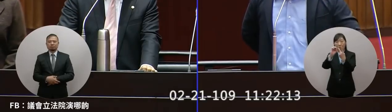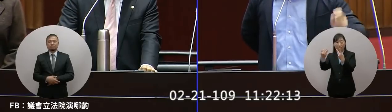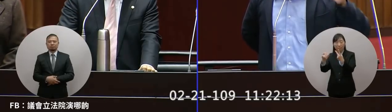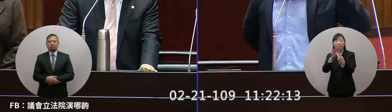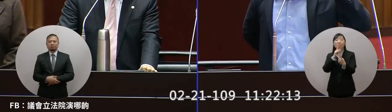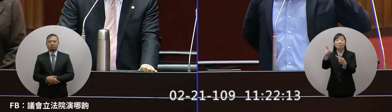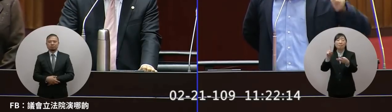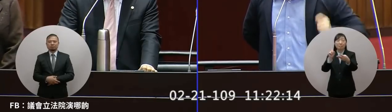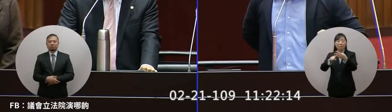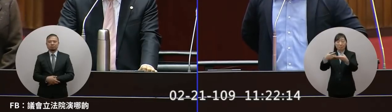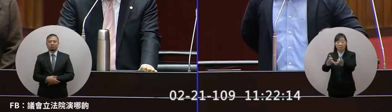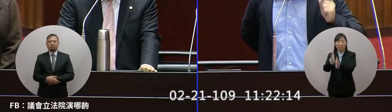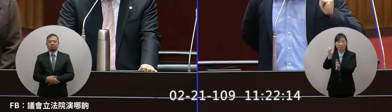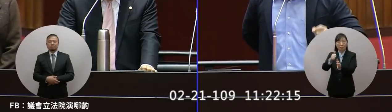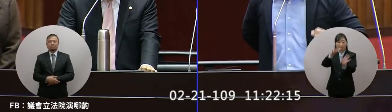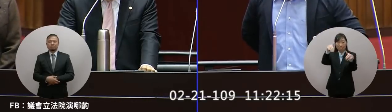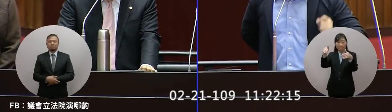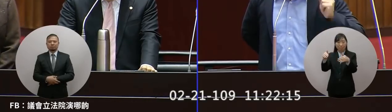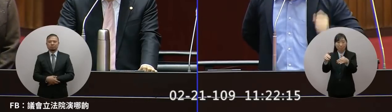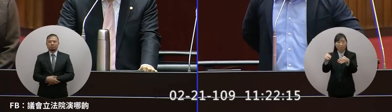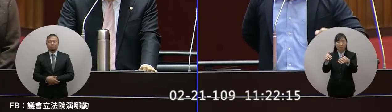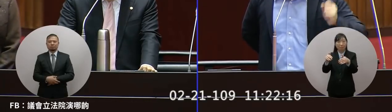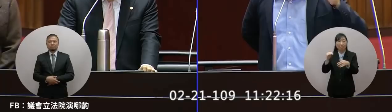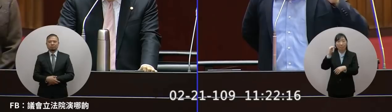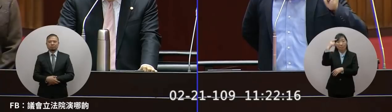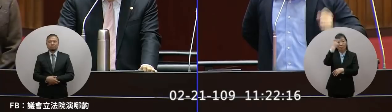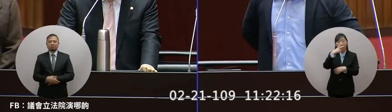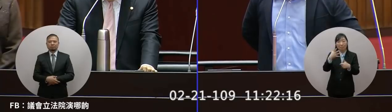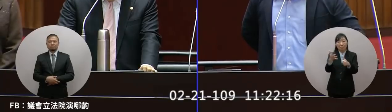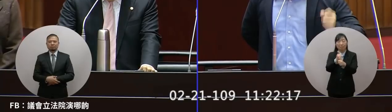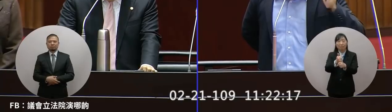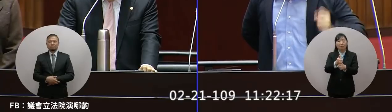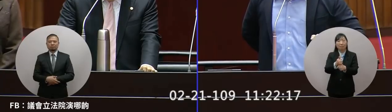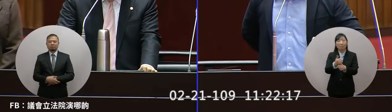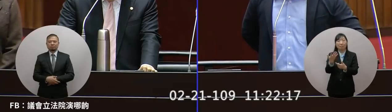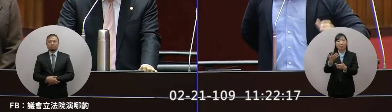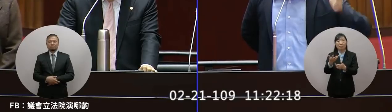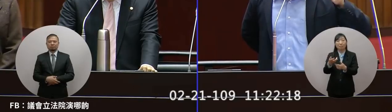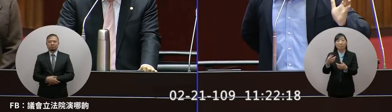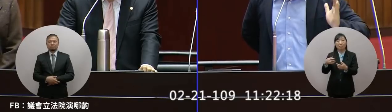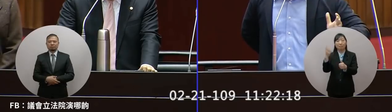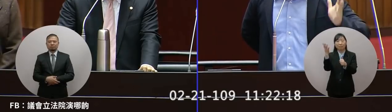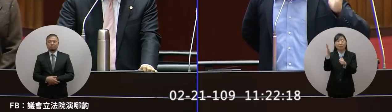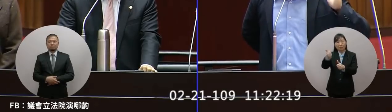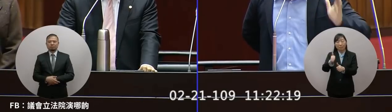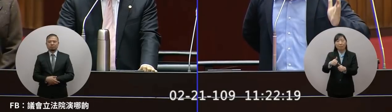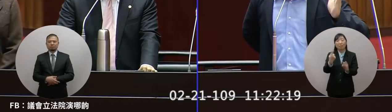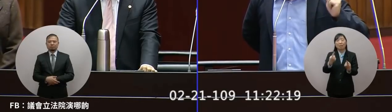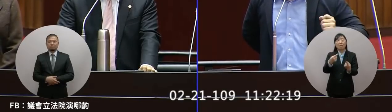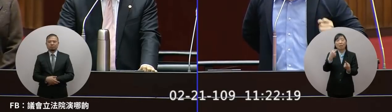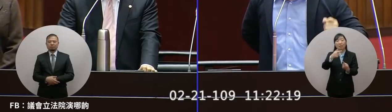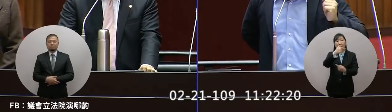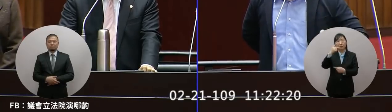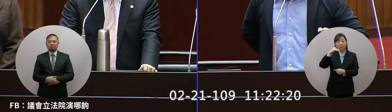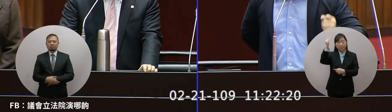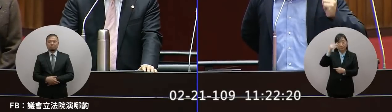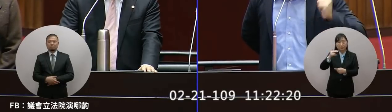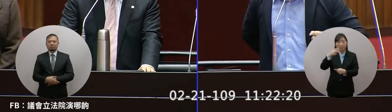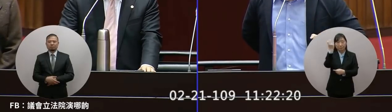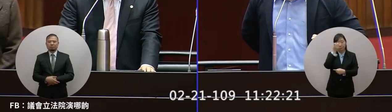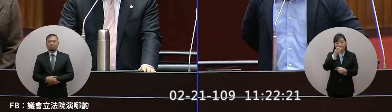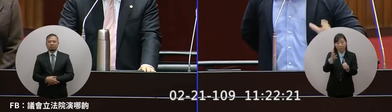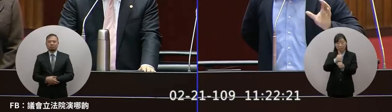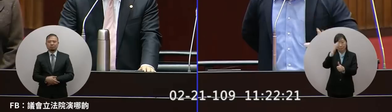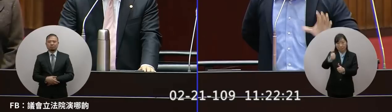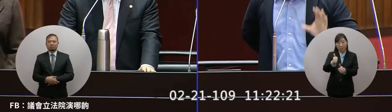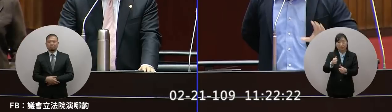法务部长，哈，邀集的这个高检署的严大和，这个检察长跟陈聪明最高检的检察总长，哈，